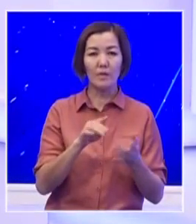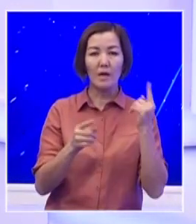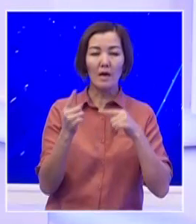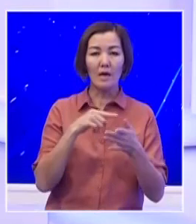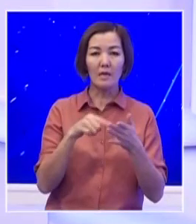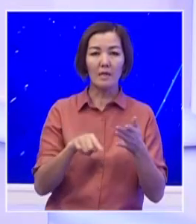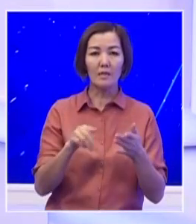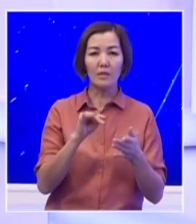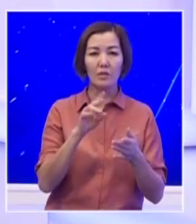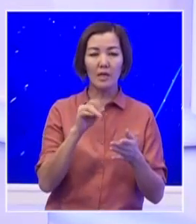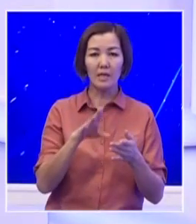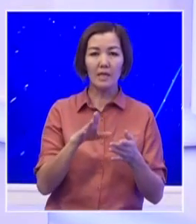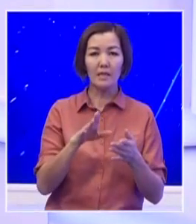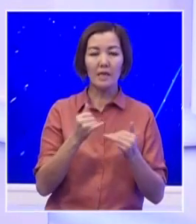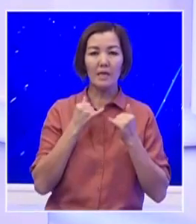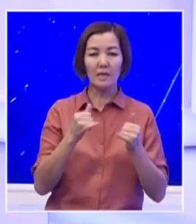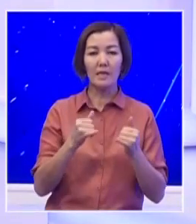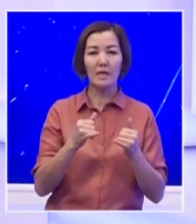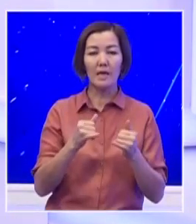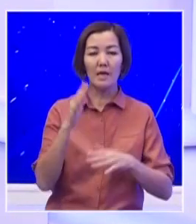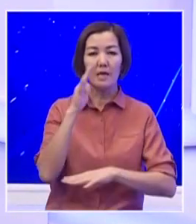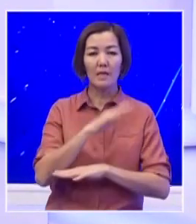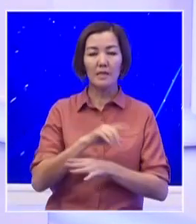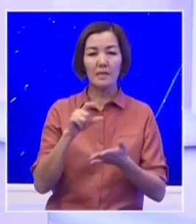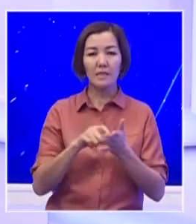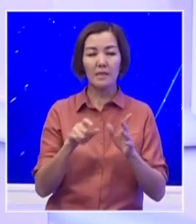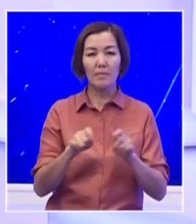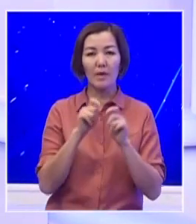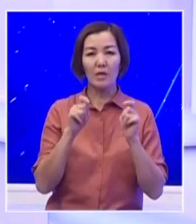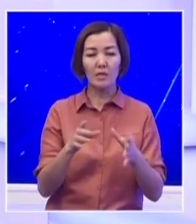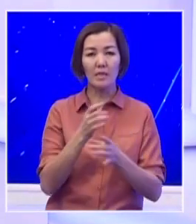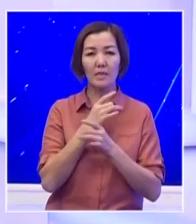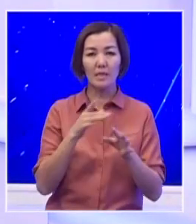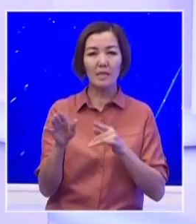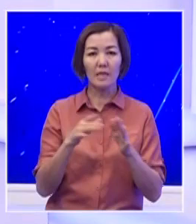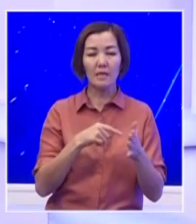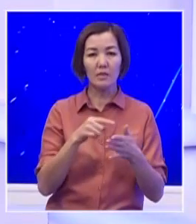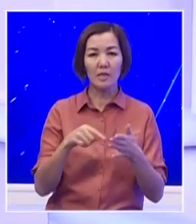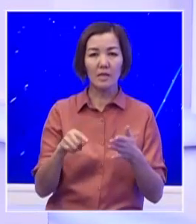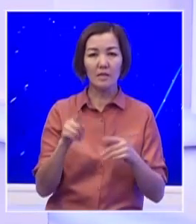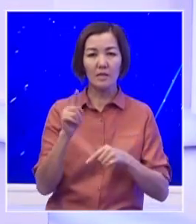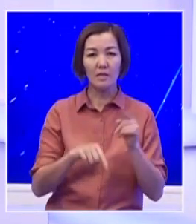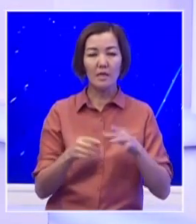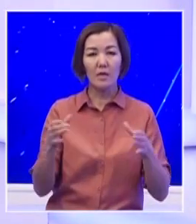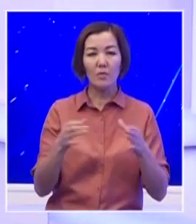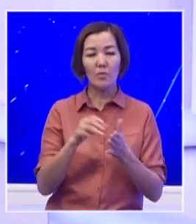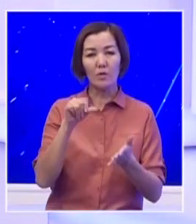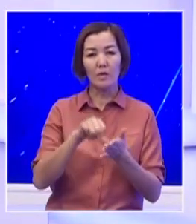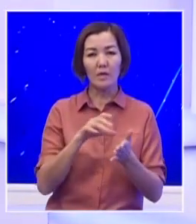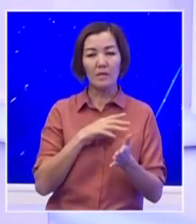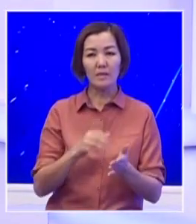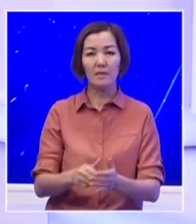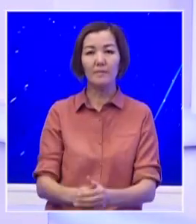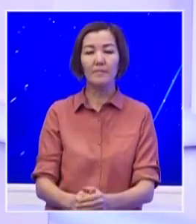пен ақын Жангелді Немеребайға арнап әдебиет сыныбы ашылды. Салтанатты рәсімге қаламгерлердің жақындары мен зиялы қауым өкілдері қатысты.